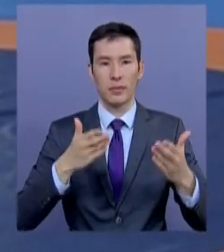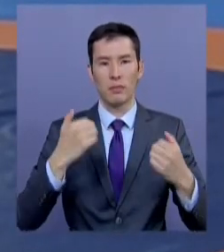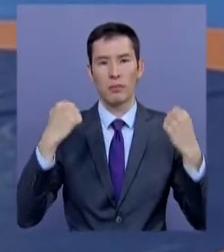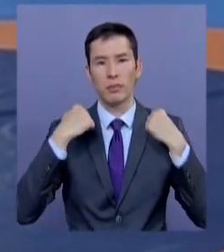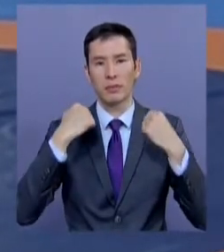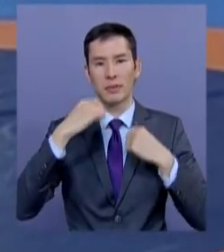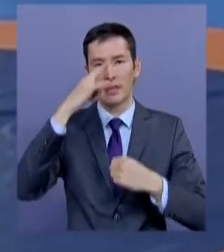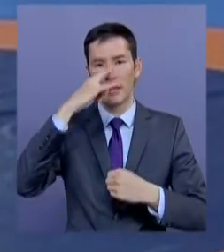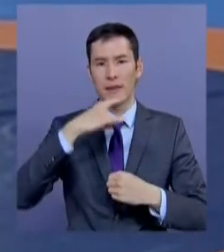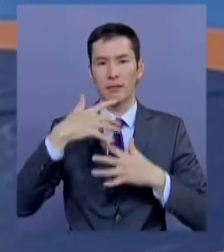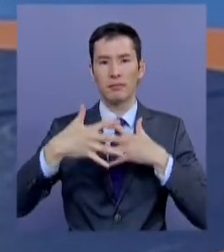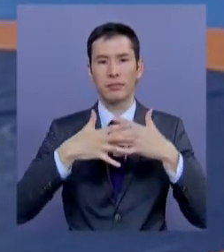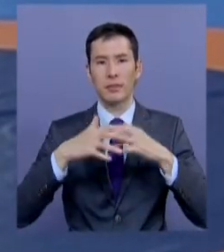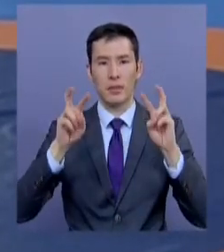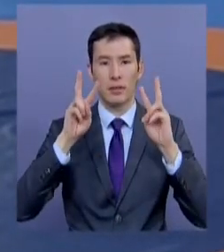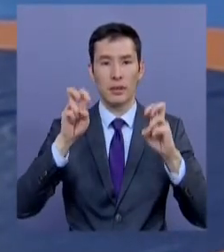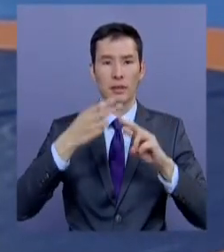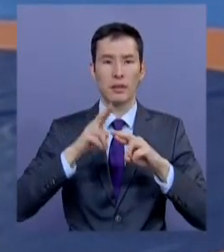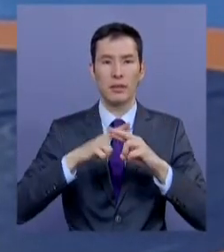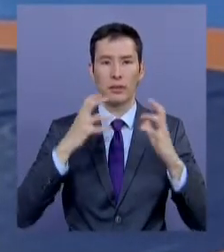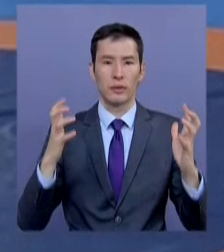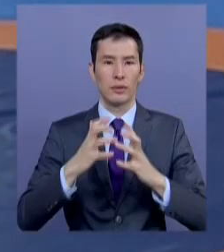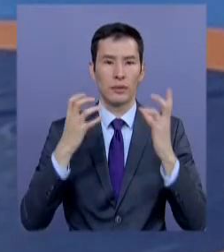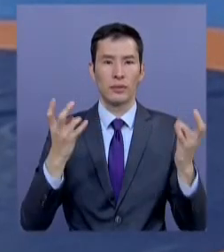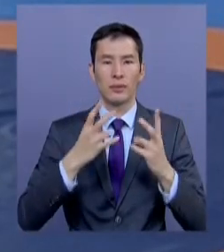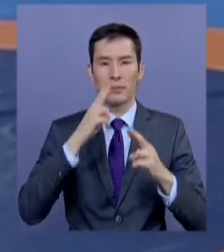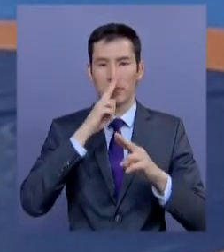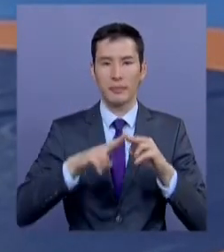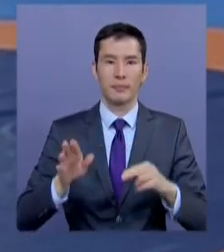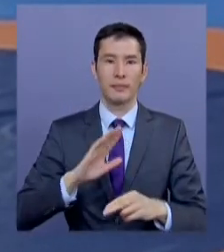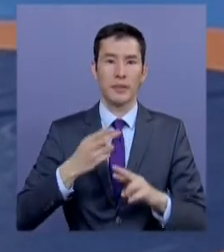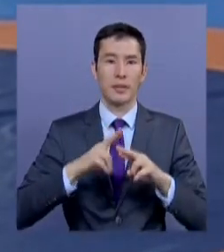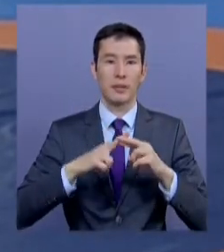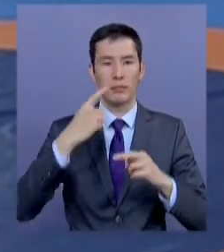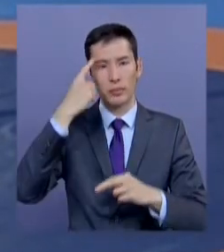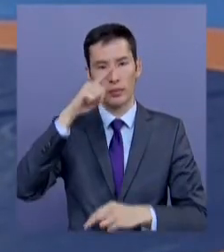деген, қазақ күресіне деген жаңа құлшыныстары артып үшін осы жарысты ұйымдастырып отырмыз.